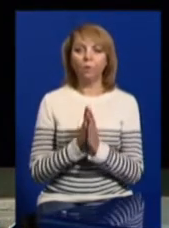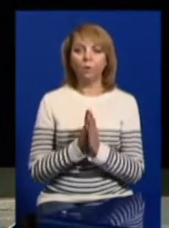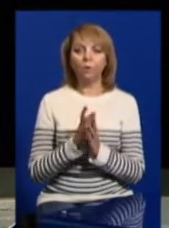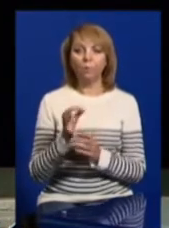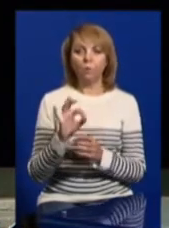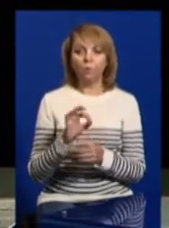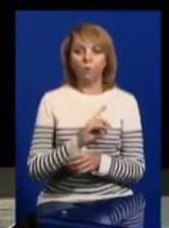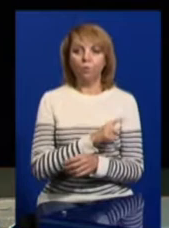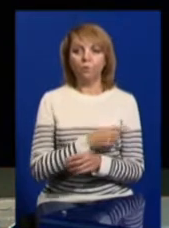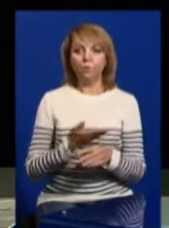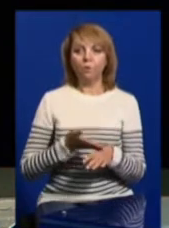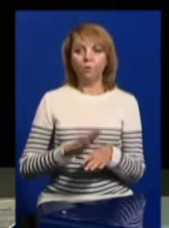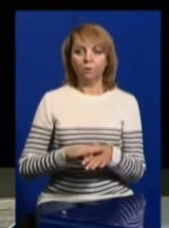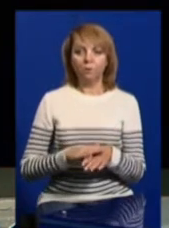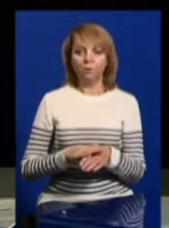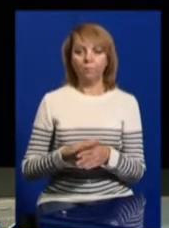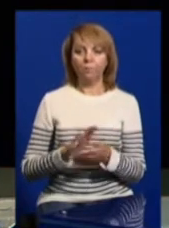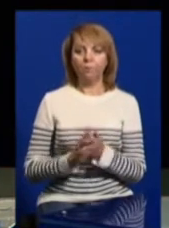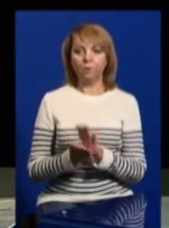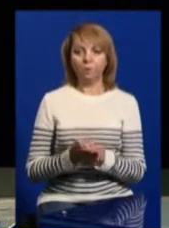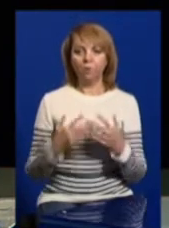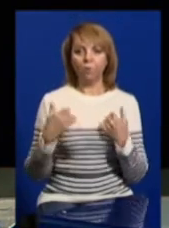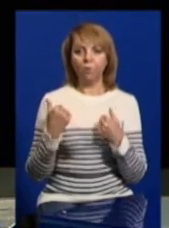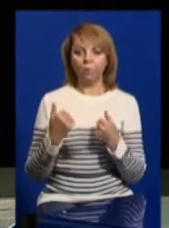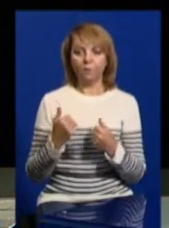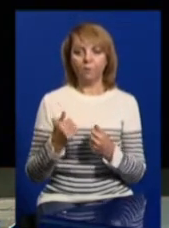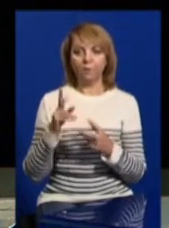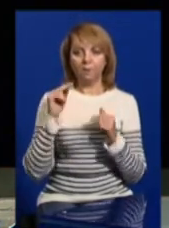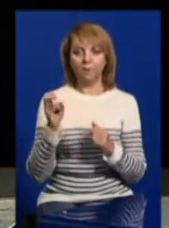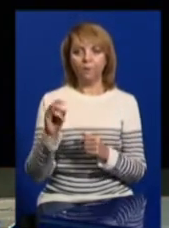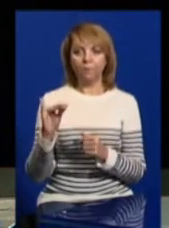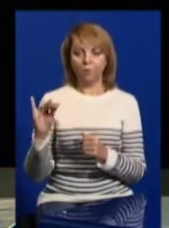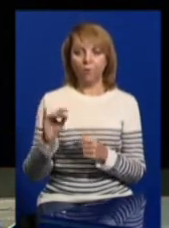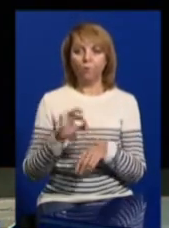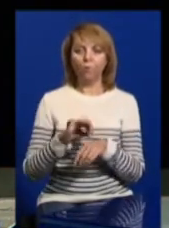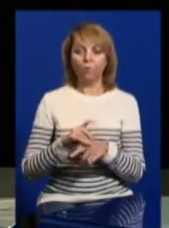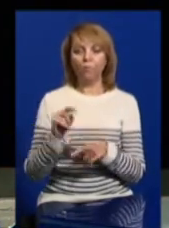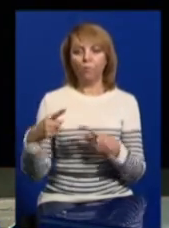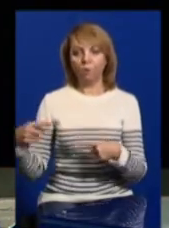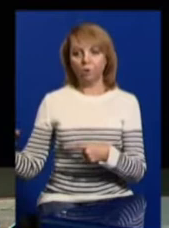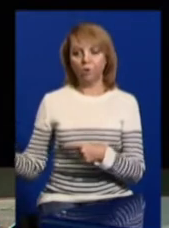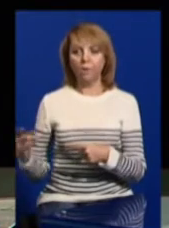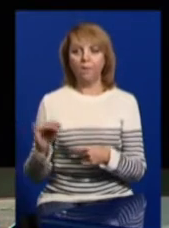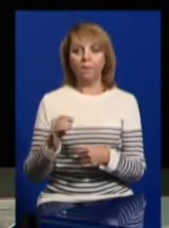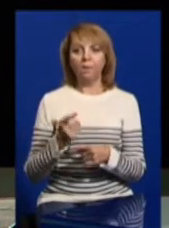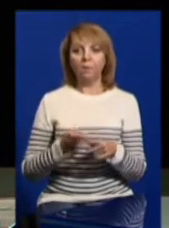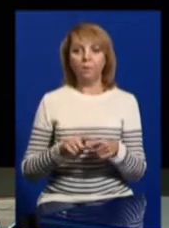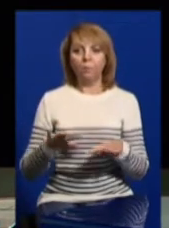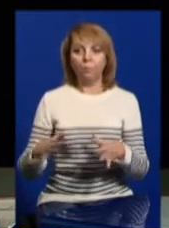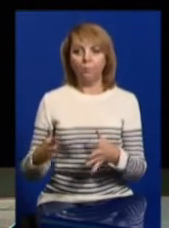дуже важкий стан здоров'я Зайцевої, хвороби, все інше. І саме в цей